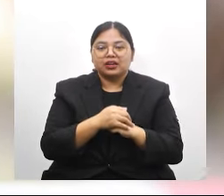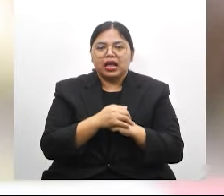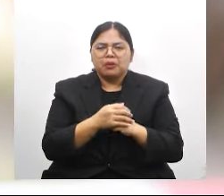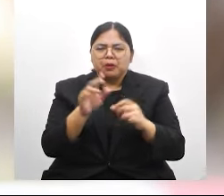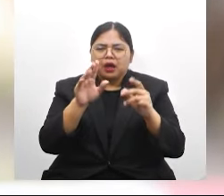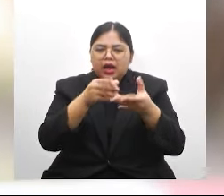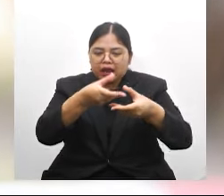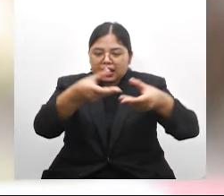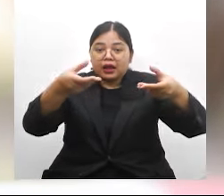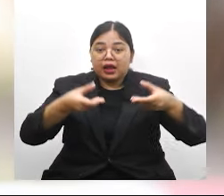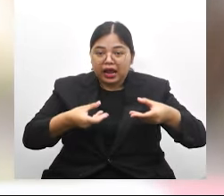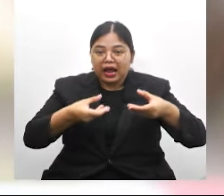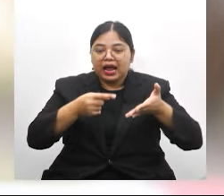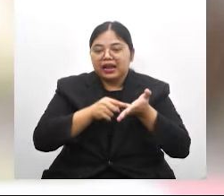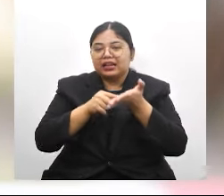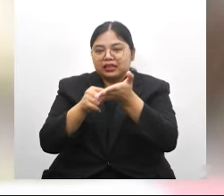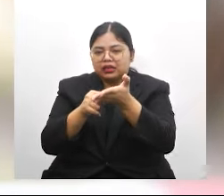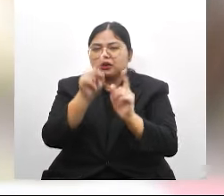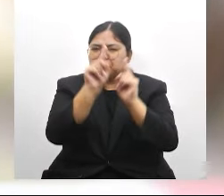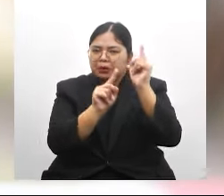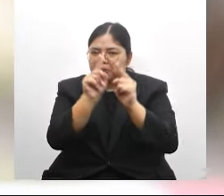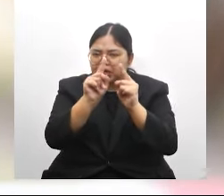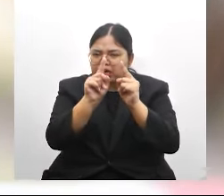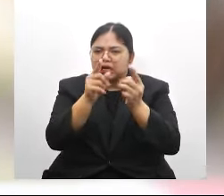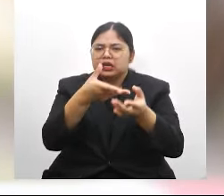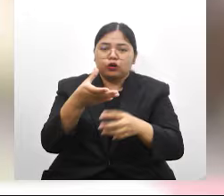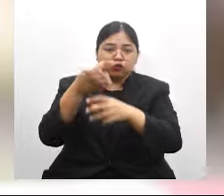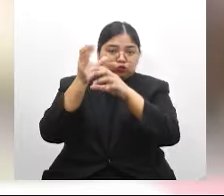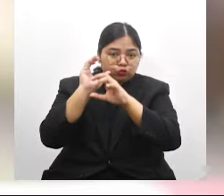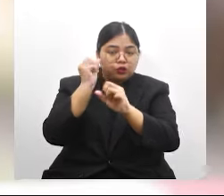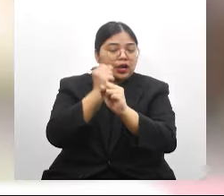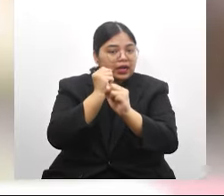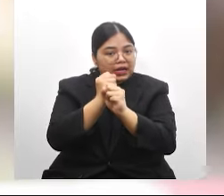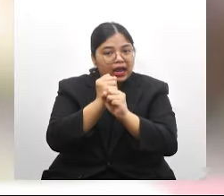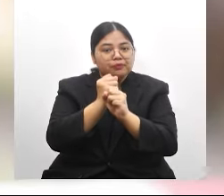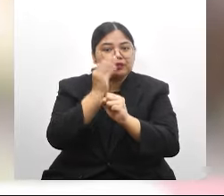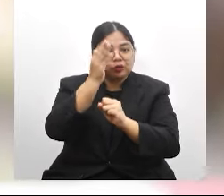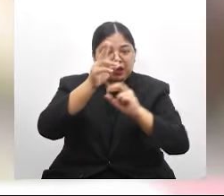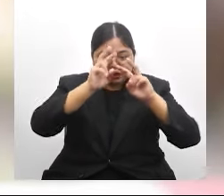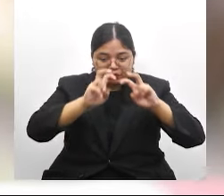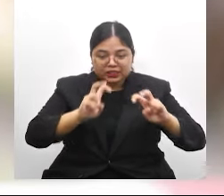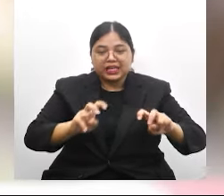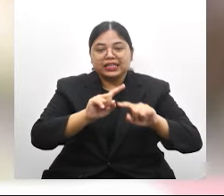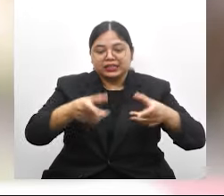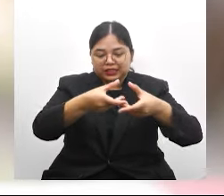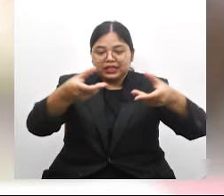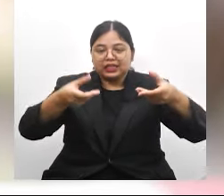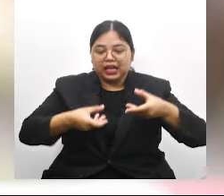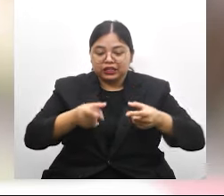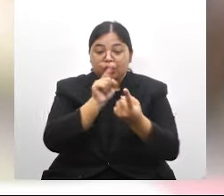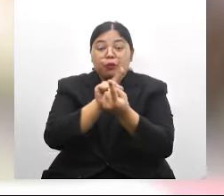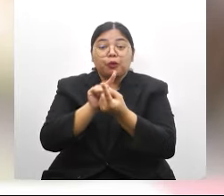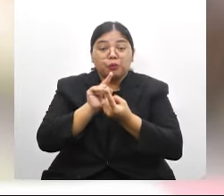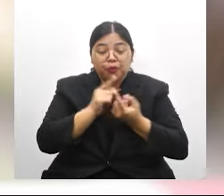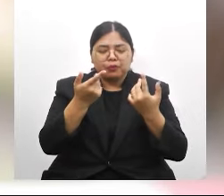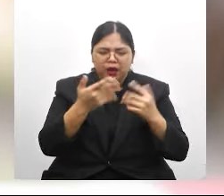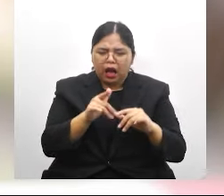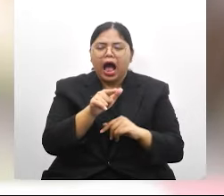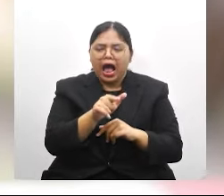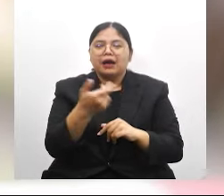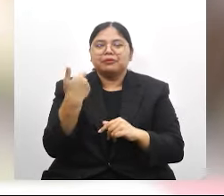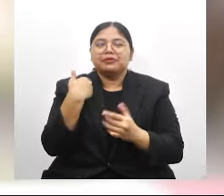การประเมินทบทวนนะคะในรูปแบบของ aarหรือว่าการทำวิจัยต่างๆจากข้อค้นพบที่คุณครูนำนวัตกรรมไปใช้ซึ่งใน